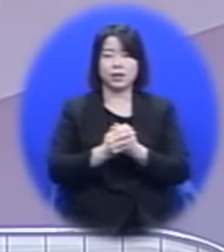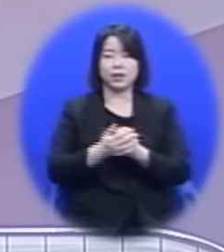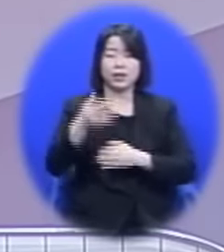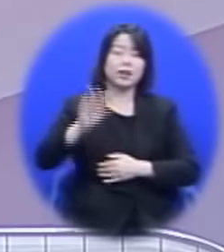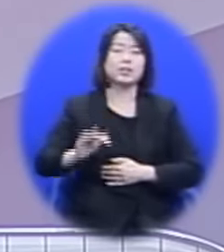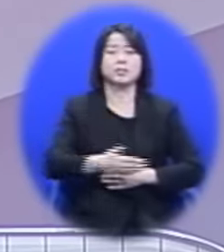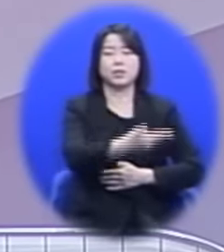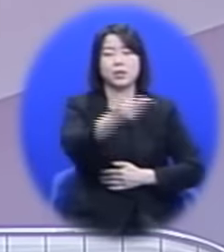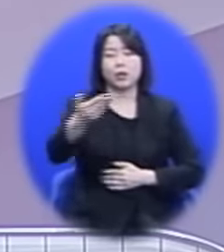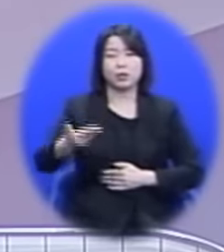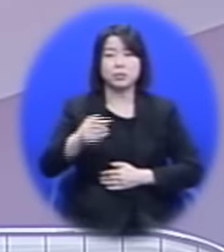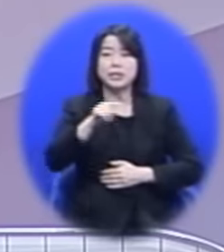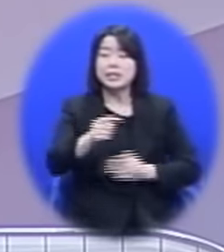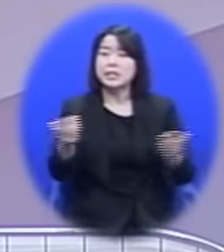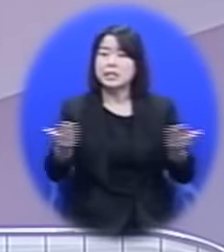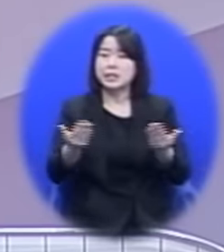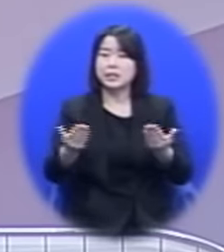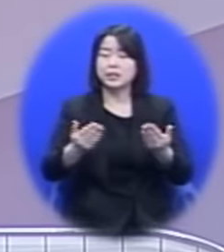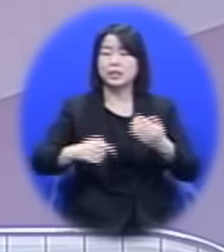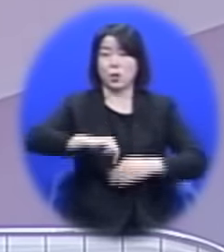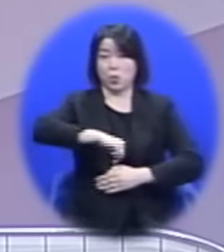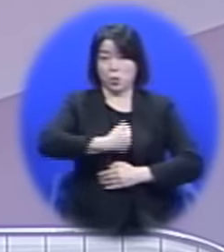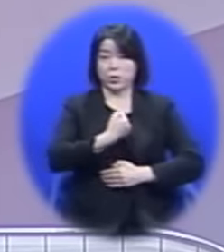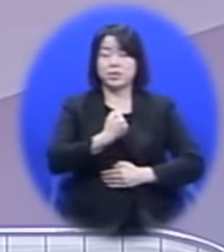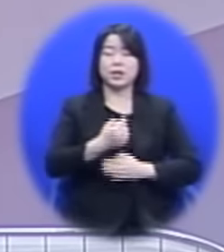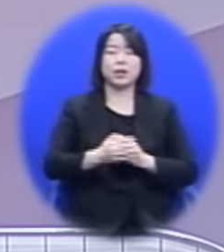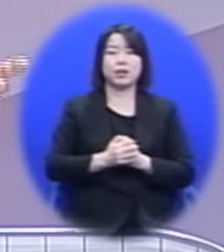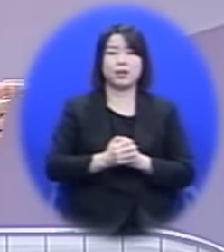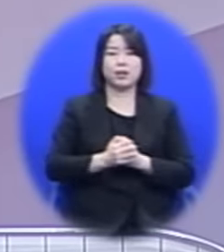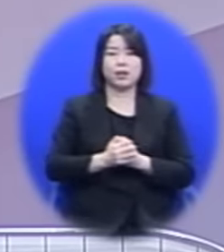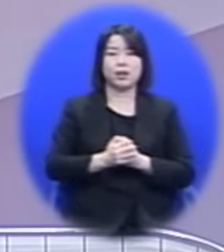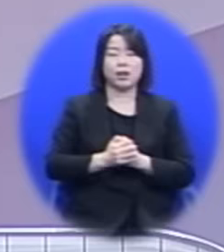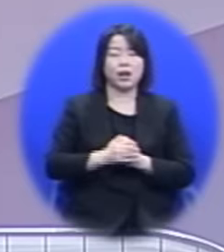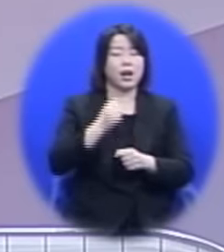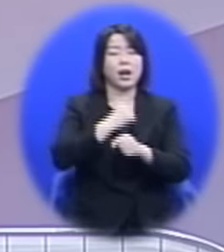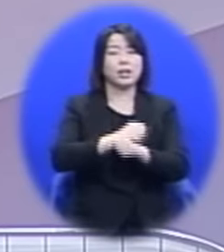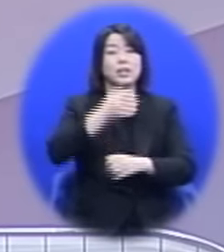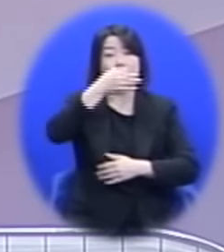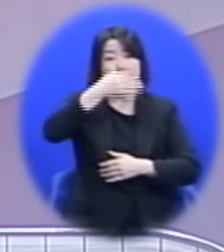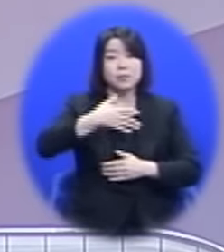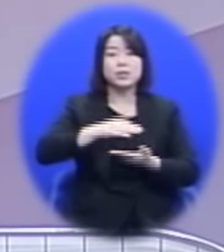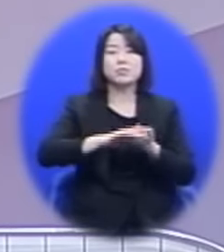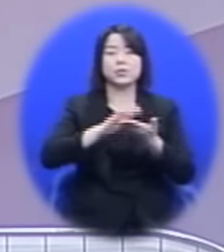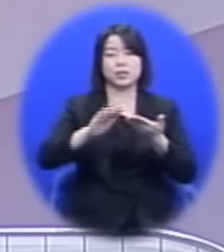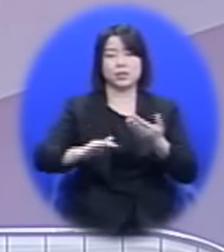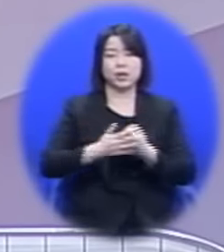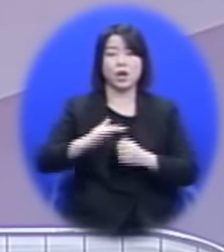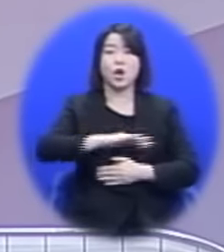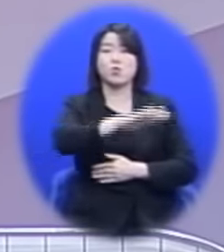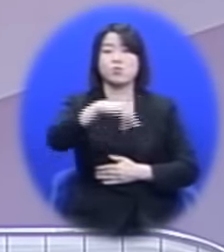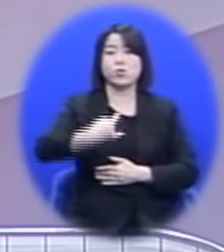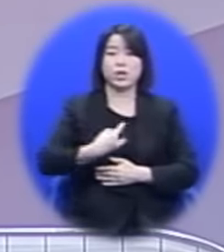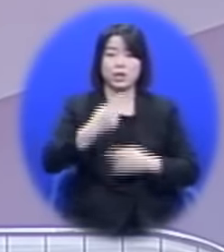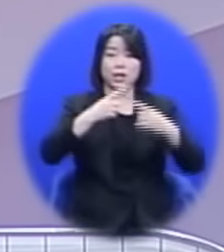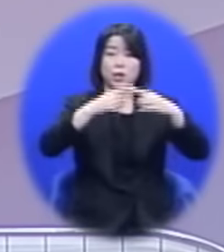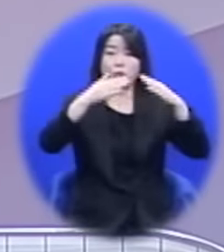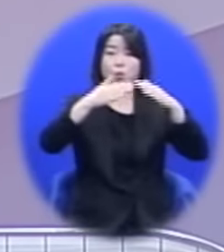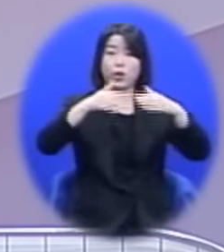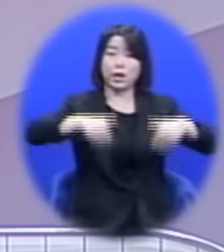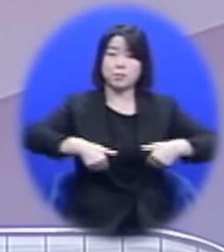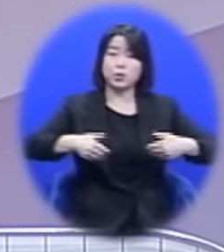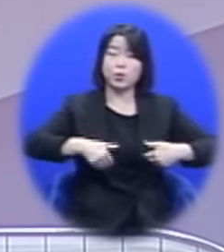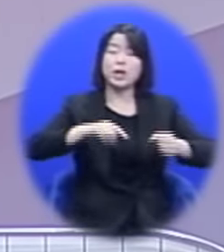여러분, 이 일은 우리가 혼자서 못 해냅니다. 우리에게 교회가 필요한 이유가 바로